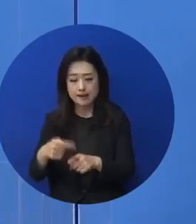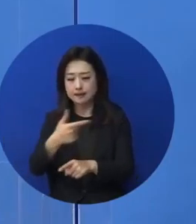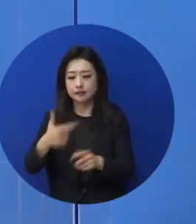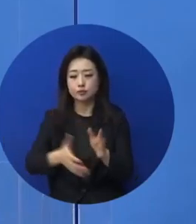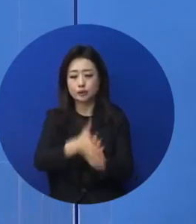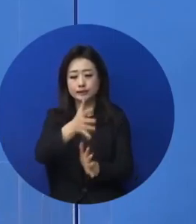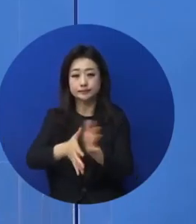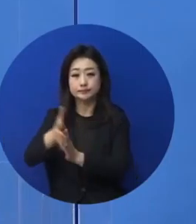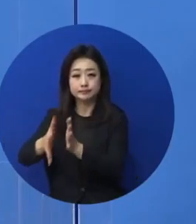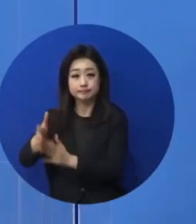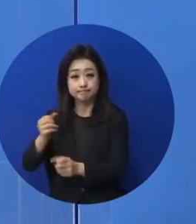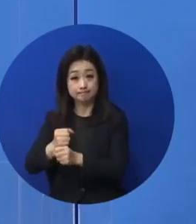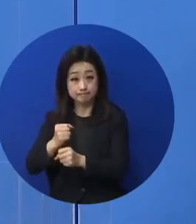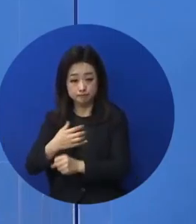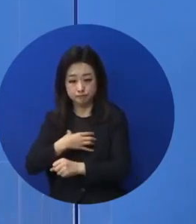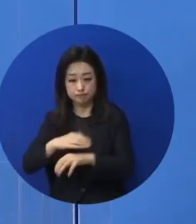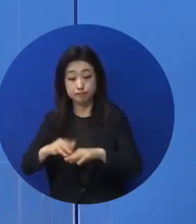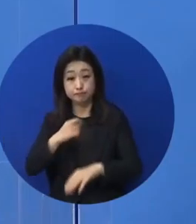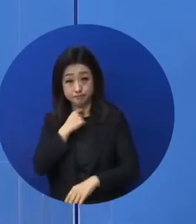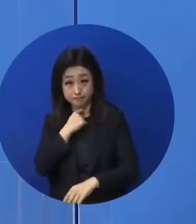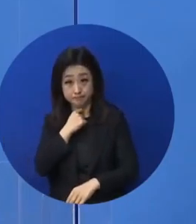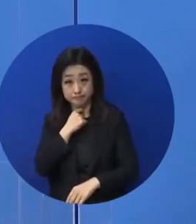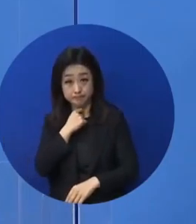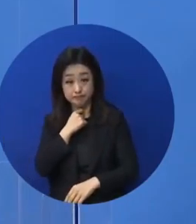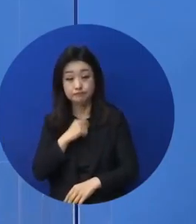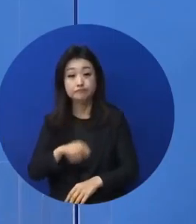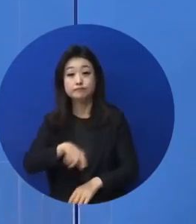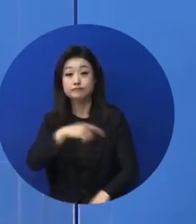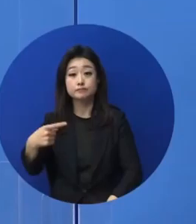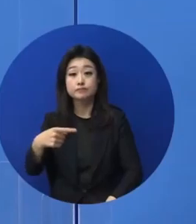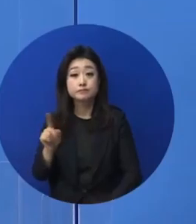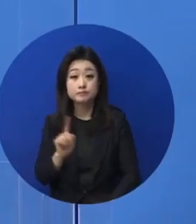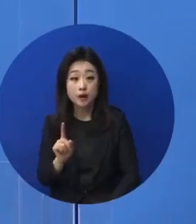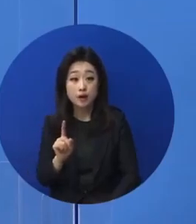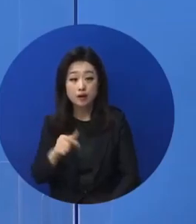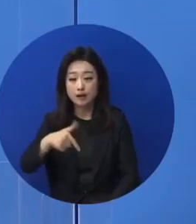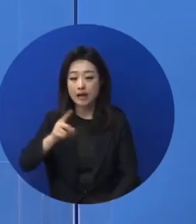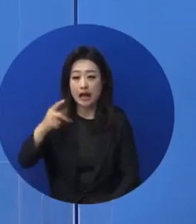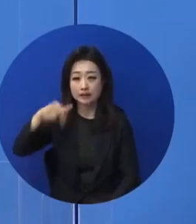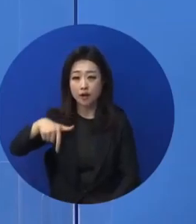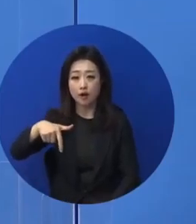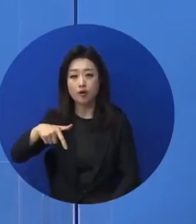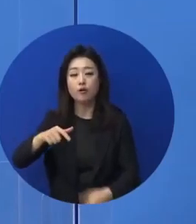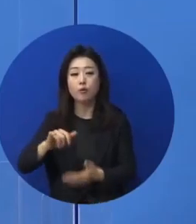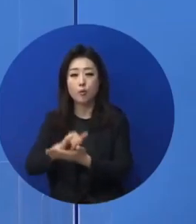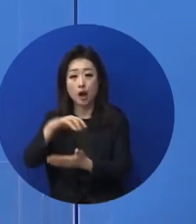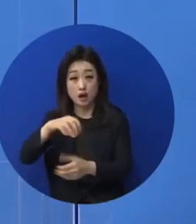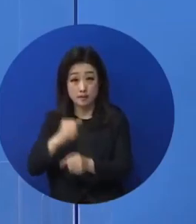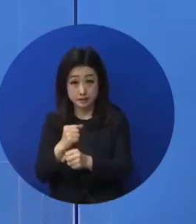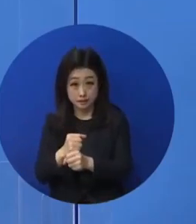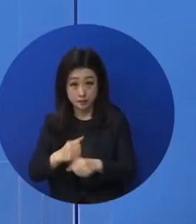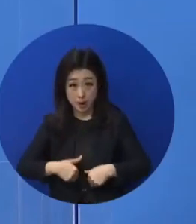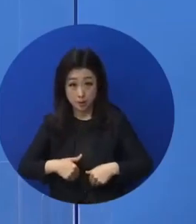만들어서 이 위기를 돌파해보자. 그러기 위한 첫 번째 수단이 가덕도 신공항이라는 거고요. 두